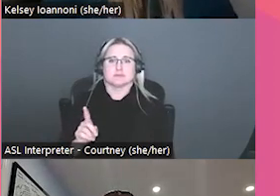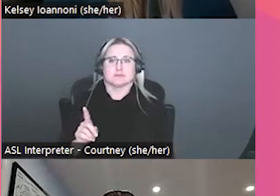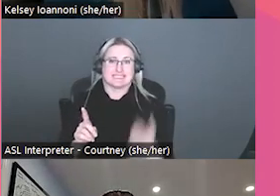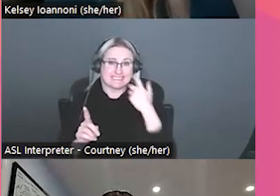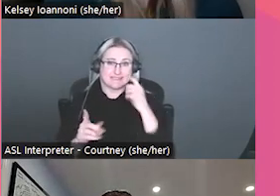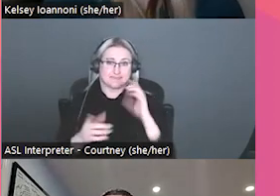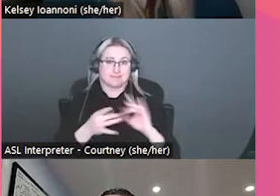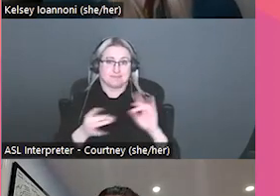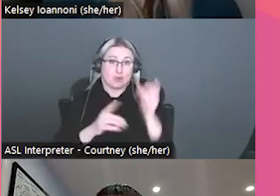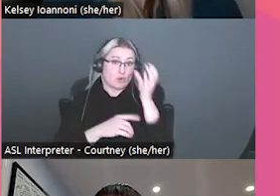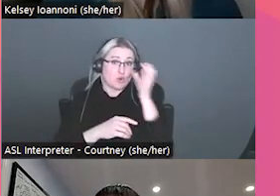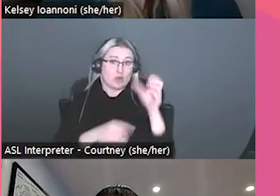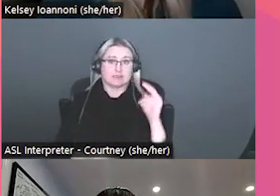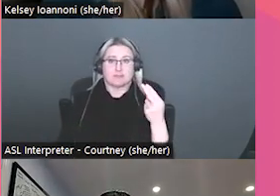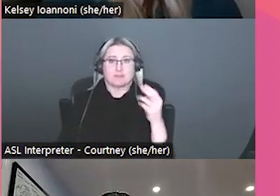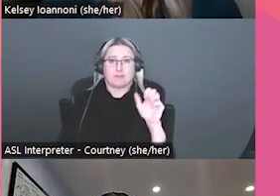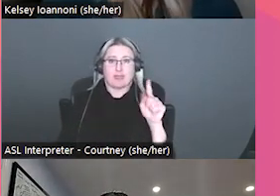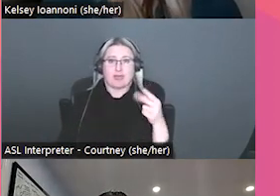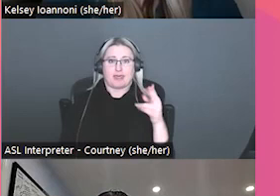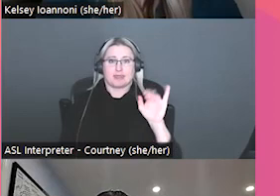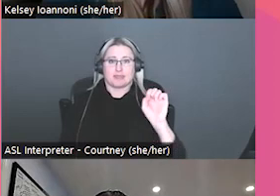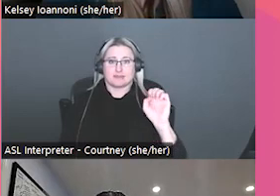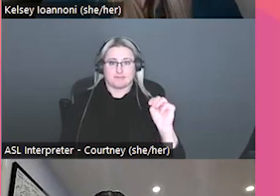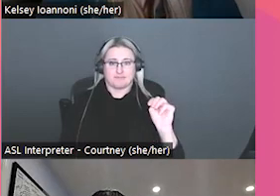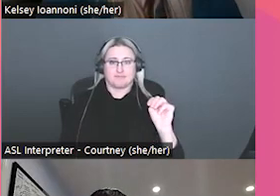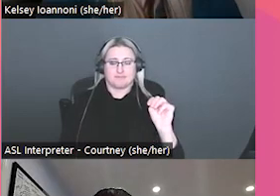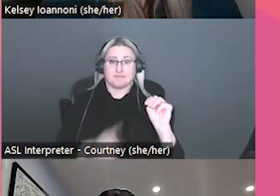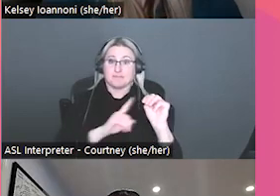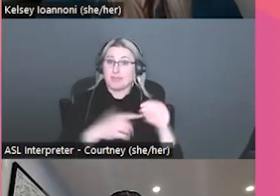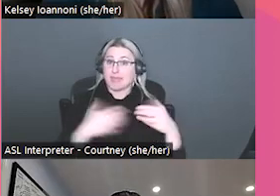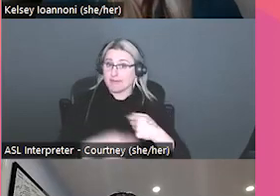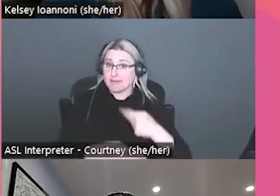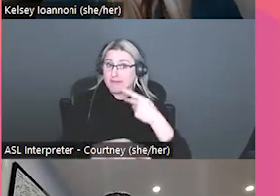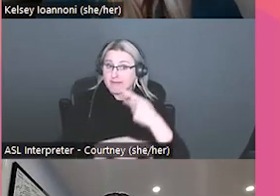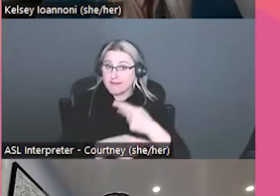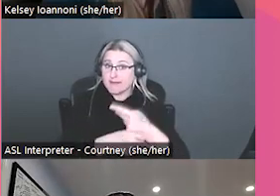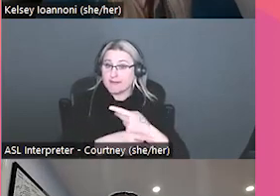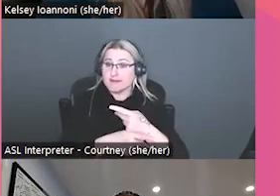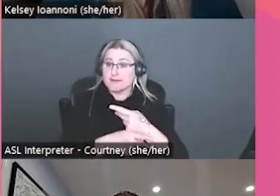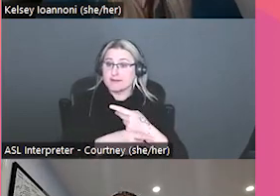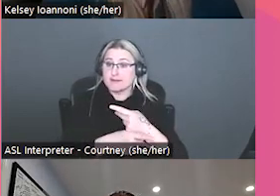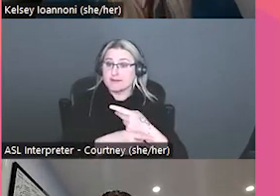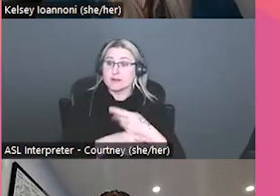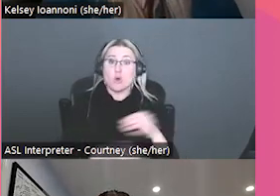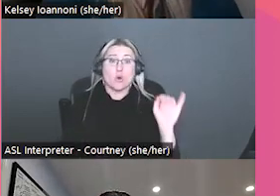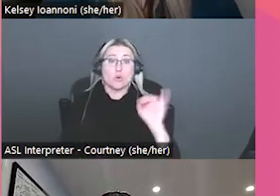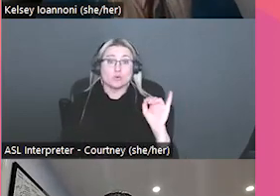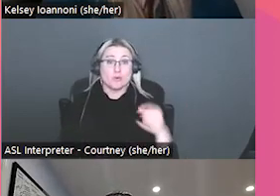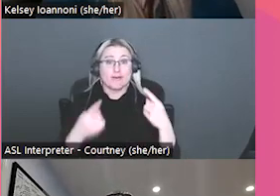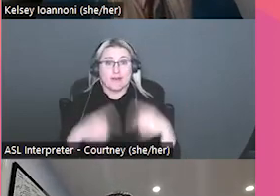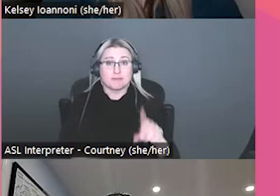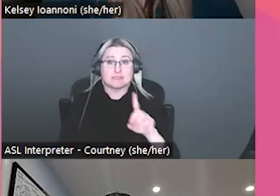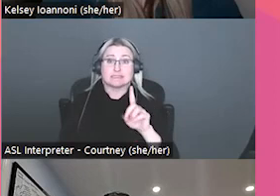Comme Kelsey l'a mentionné, le concept de santéisme, donc, se trouve en